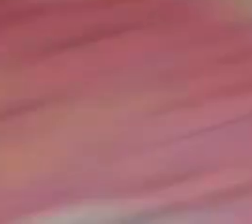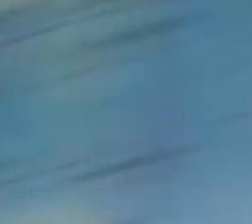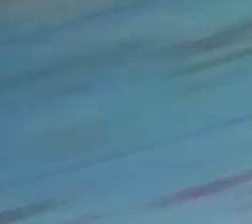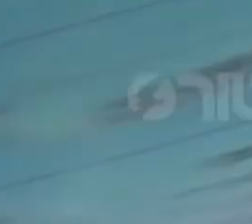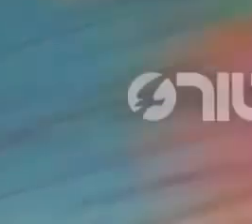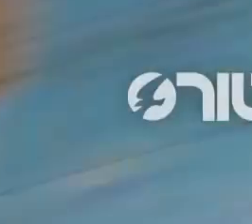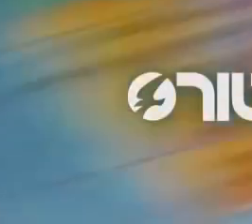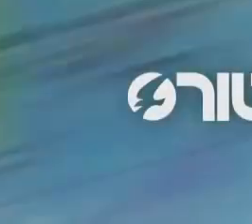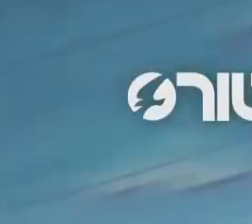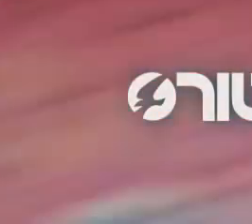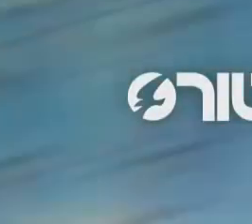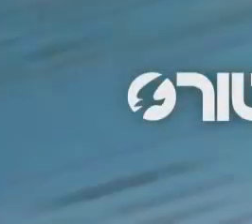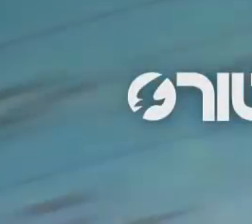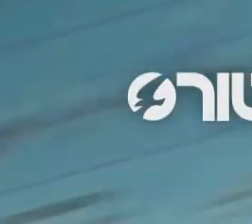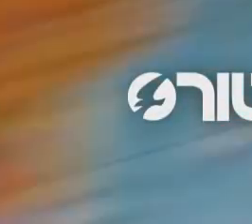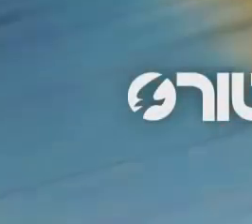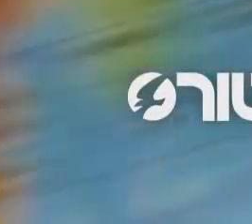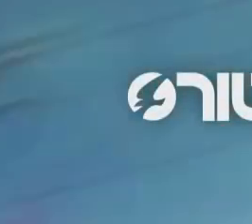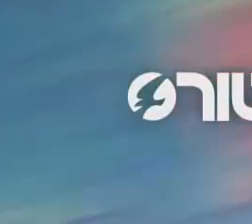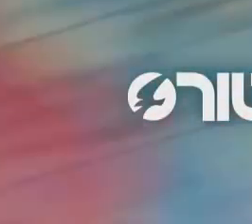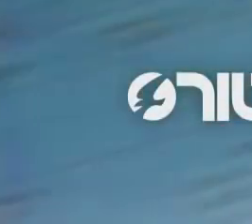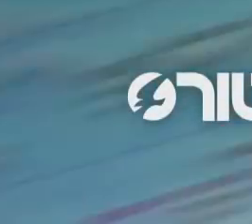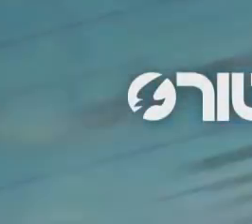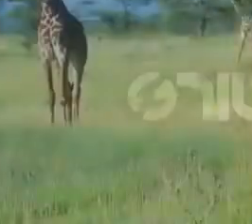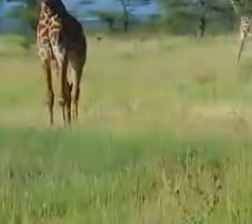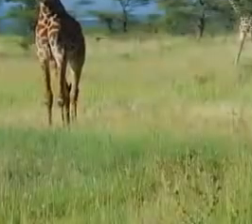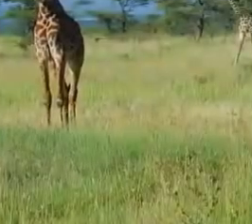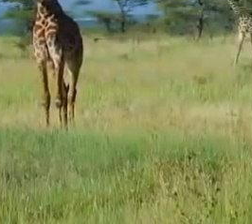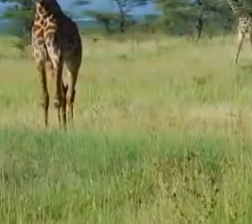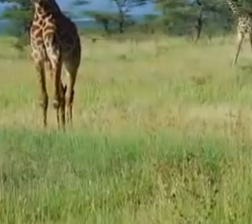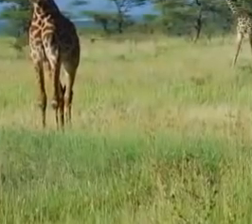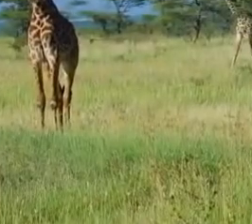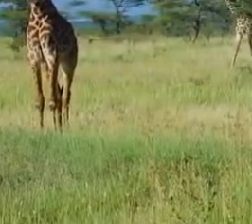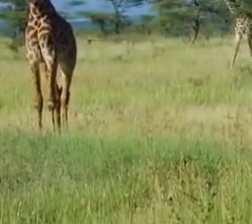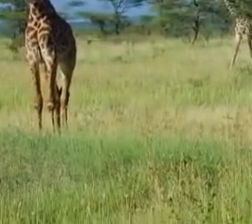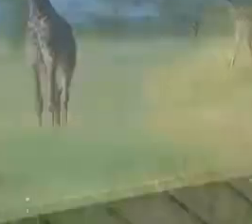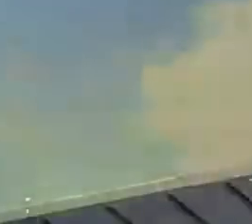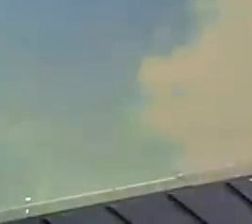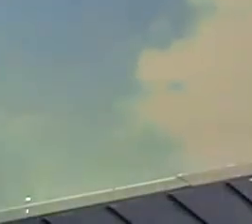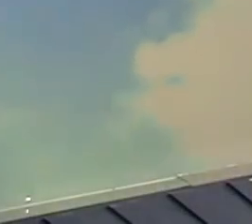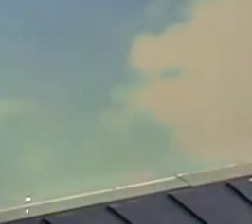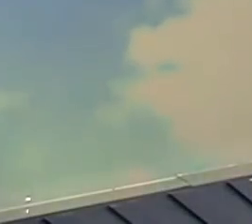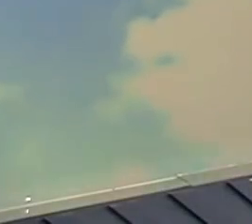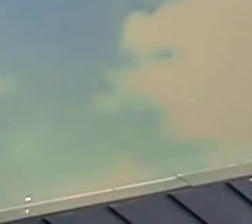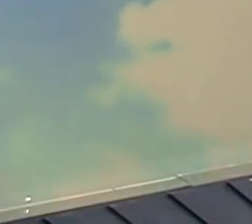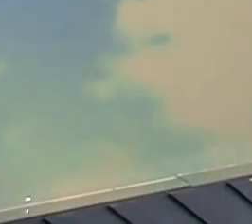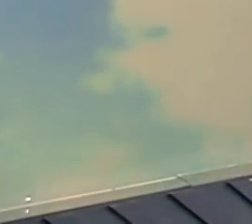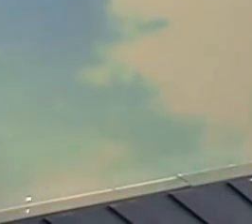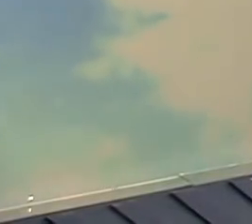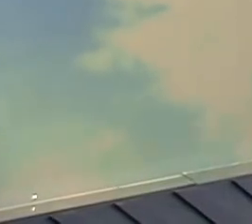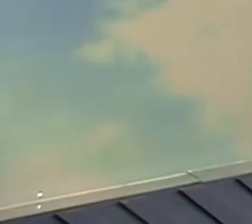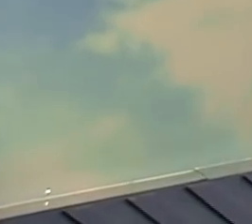אשת טורס, מגוון יבשות, מדינות, מסלולים. אשת טורס, טיולים מאורגנים לחול. טוב,